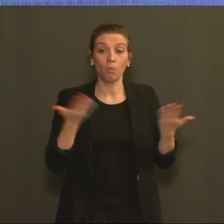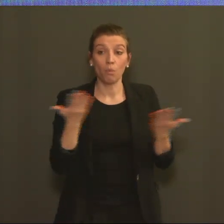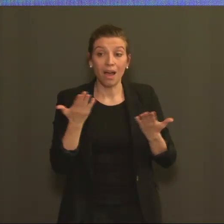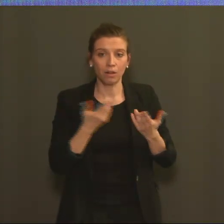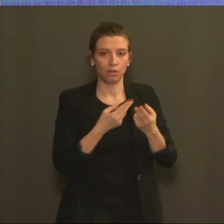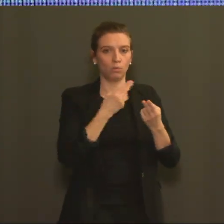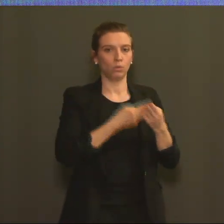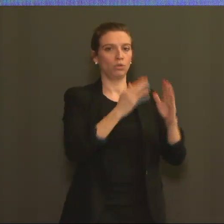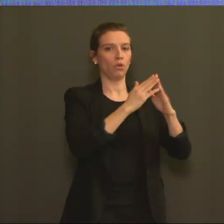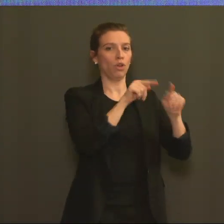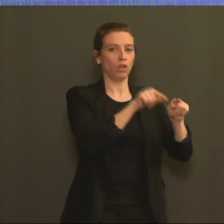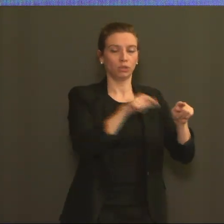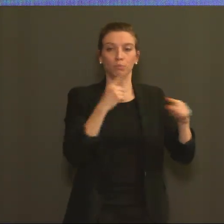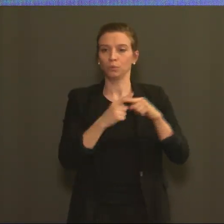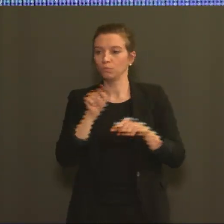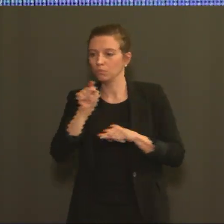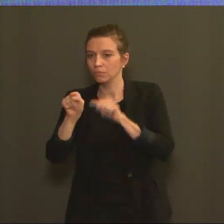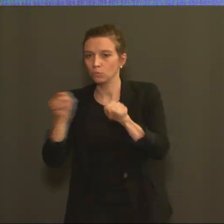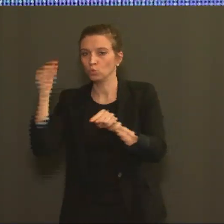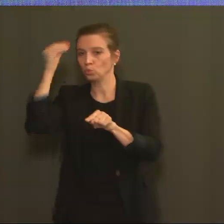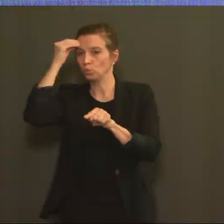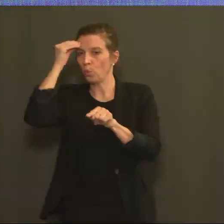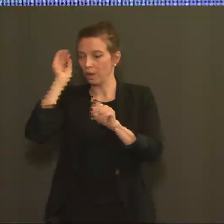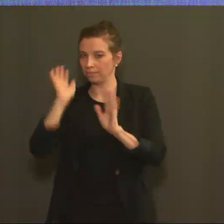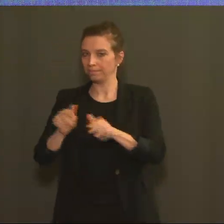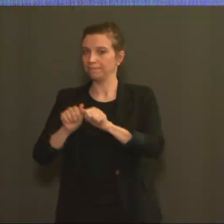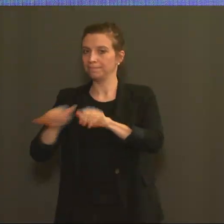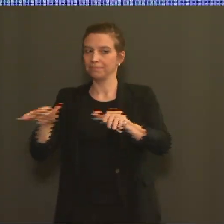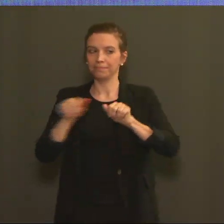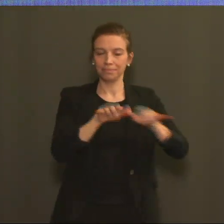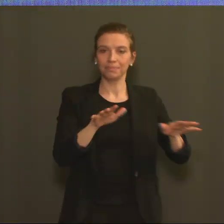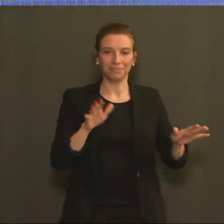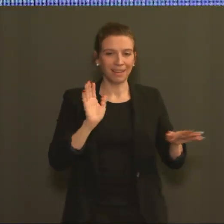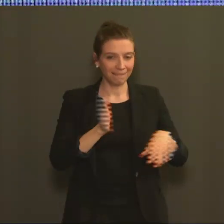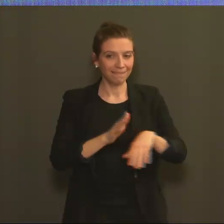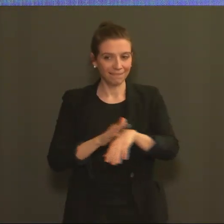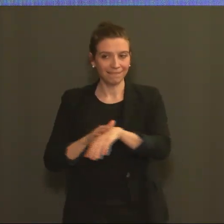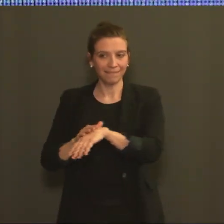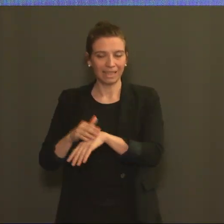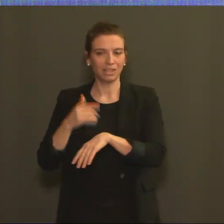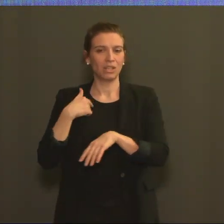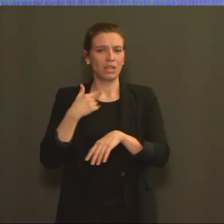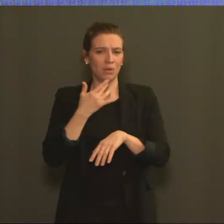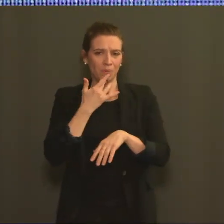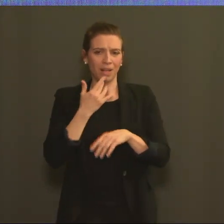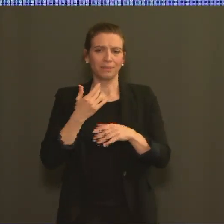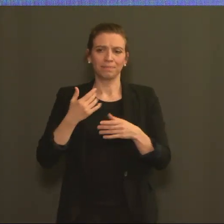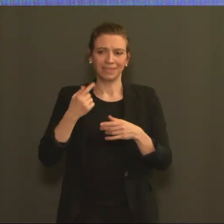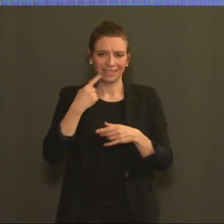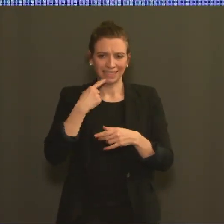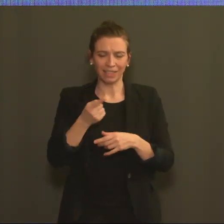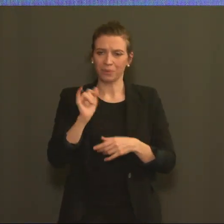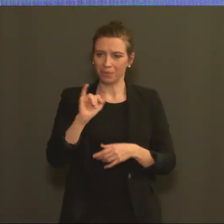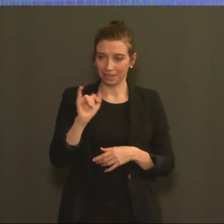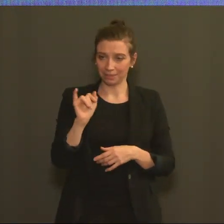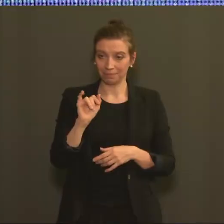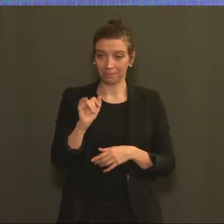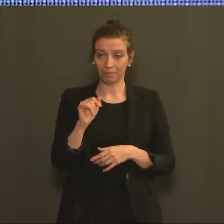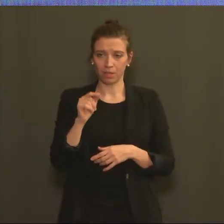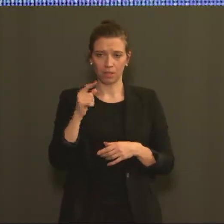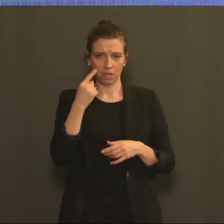we willen nogmaals benadrukken dat op dit ogenblik de algemene evolutie wat betreft het aantal uitbraken nog steeds de goede